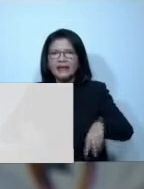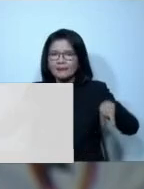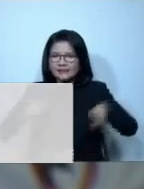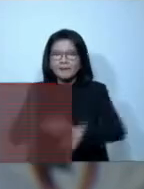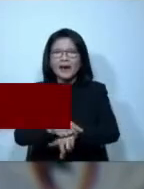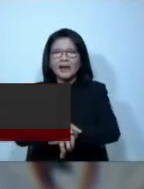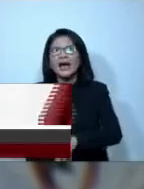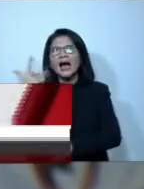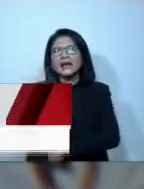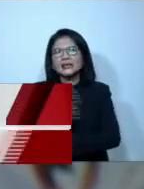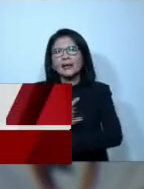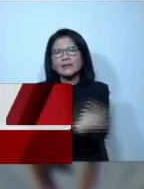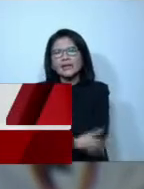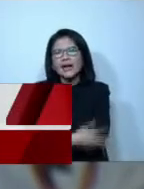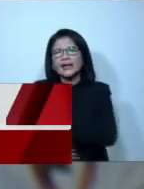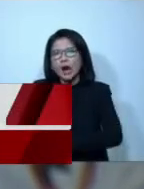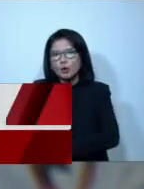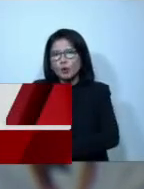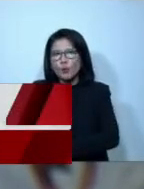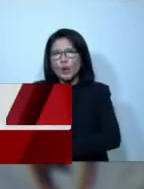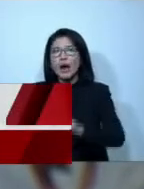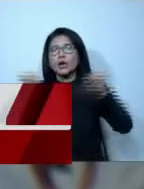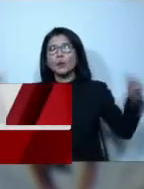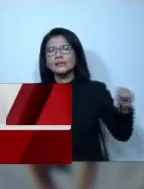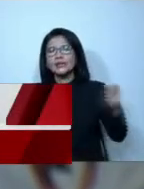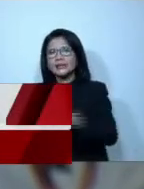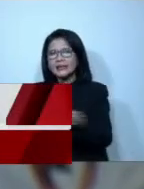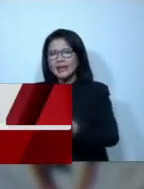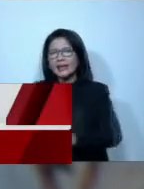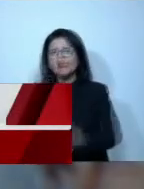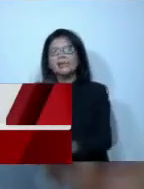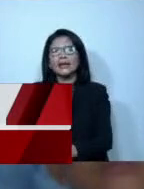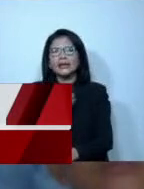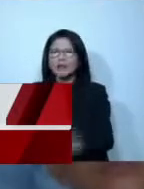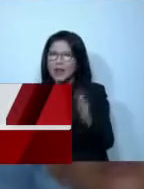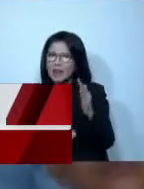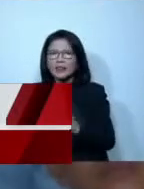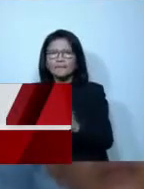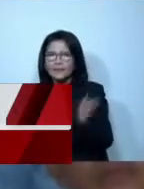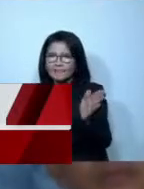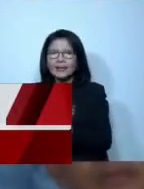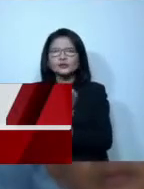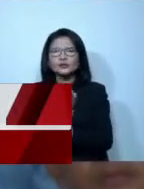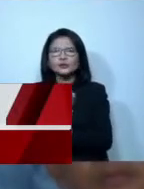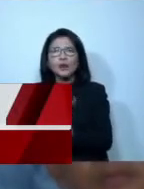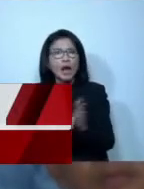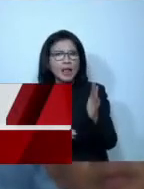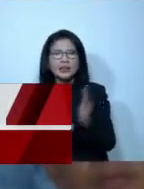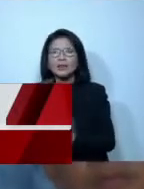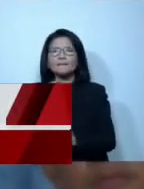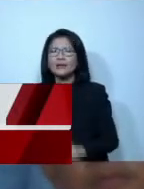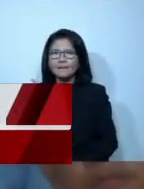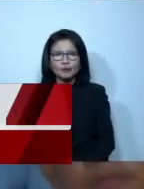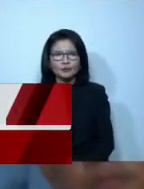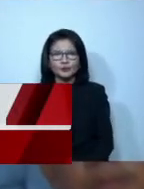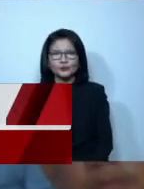porsi saling sangkah antar capres memicu beragam komentar. Atau kita ingin lebih baik.